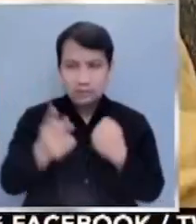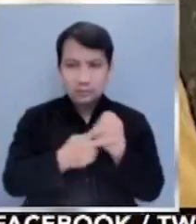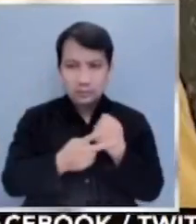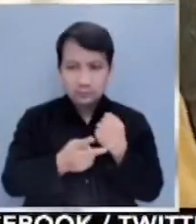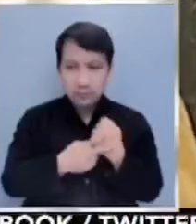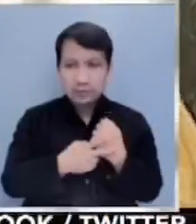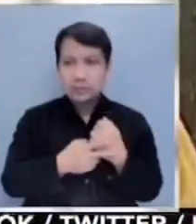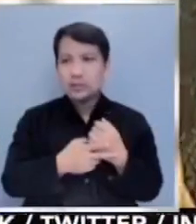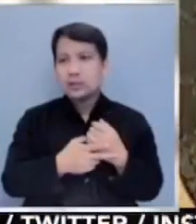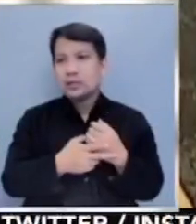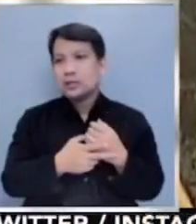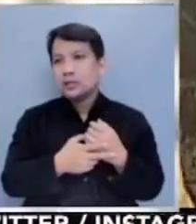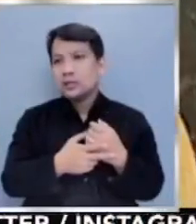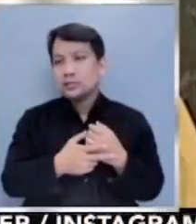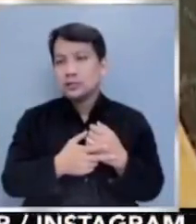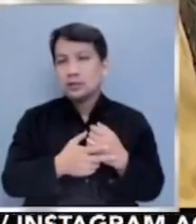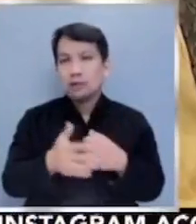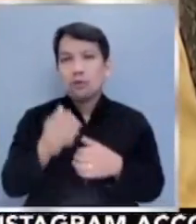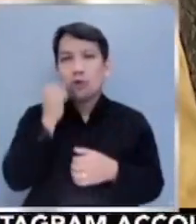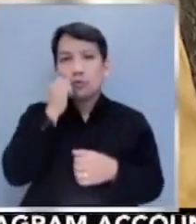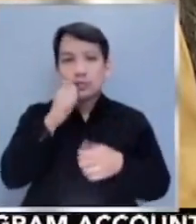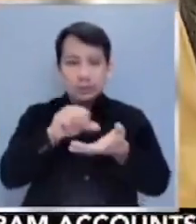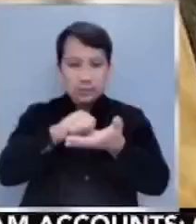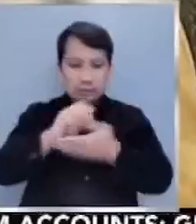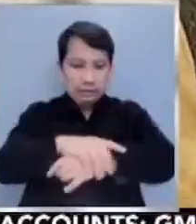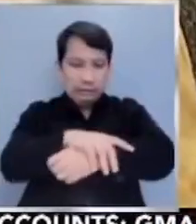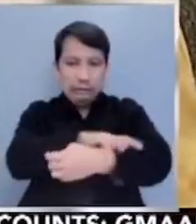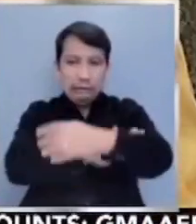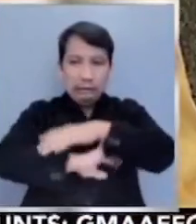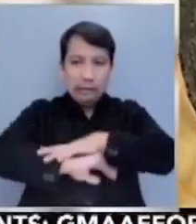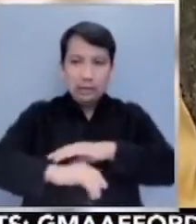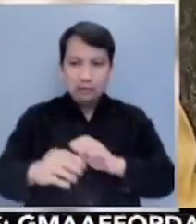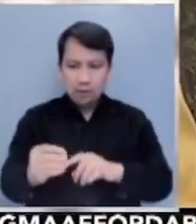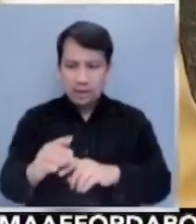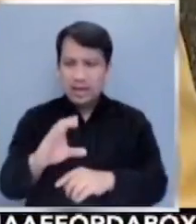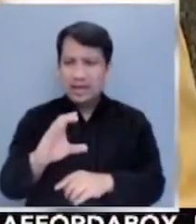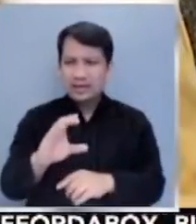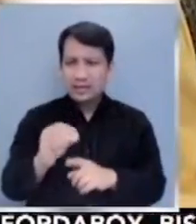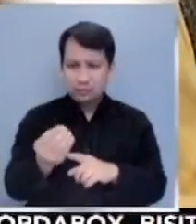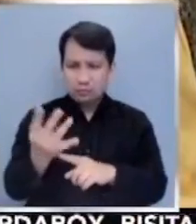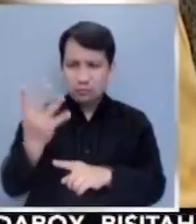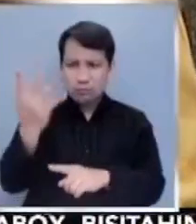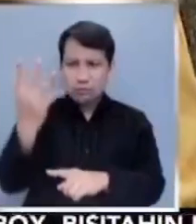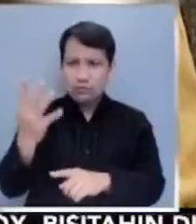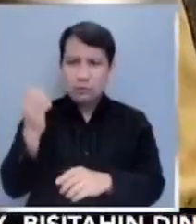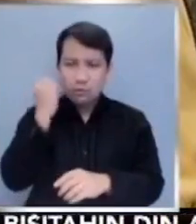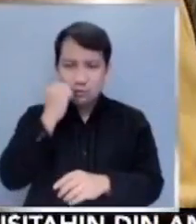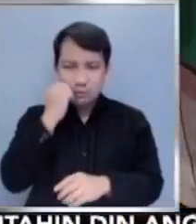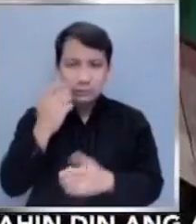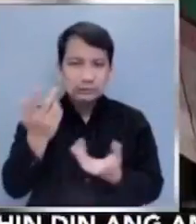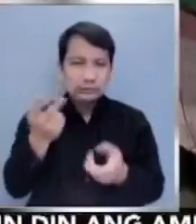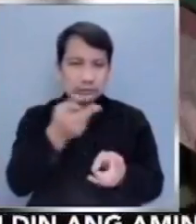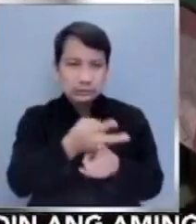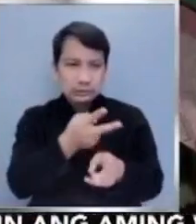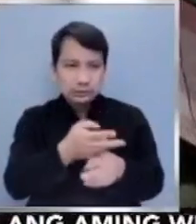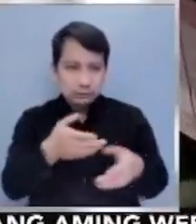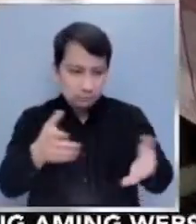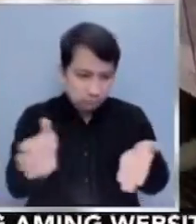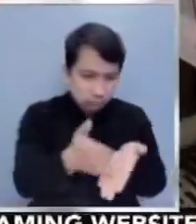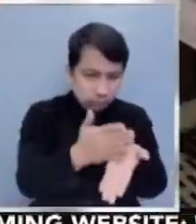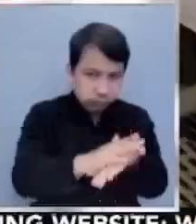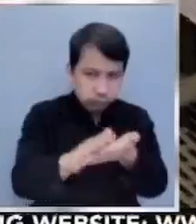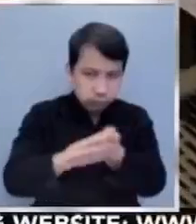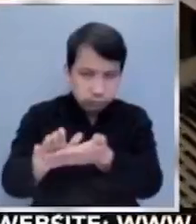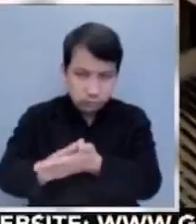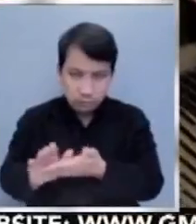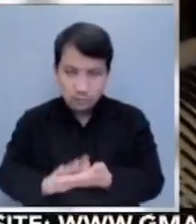lotion. Kung walang lotion, katulpo. Kailangan lang laging malinis, linisin yung mga sulok-sulok. Namigay din ang